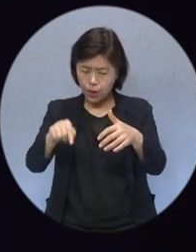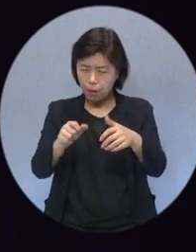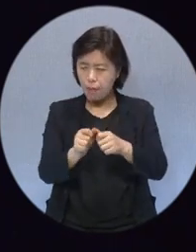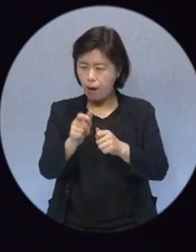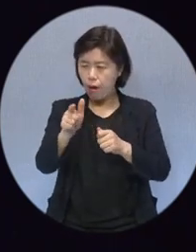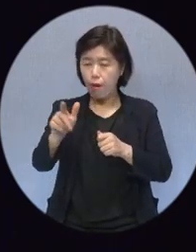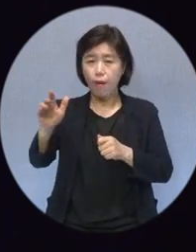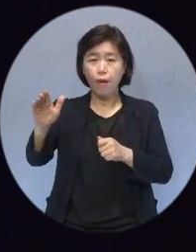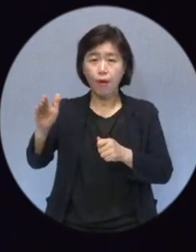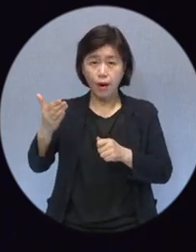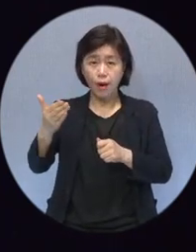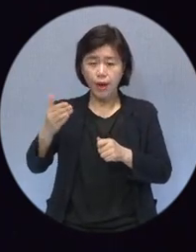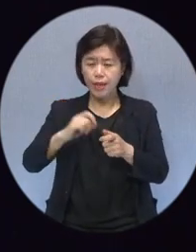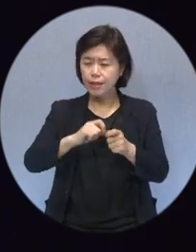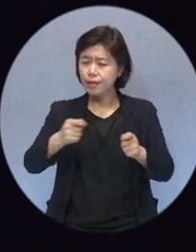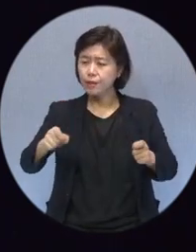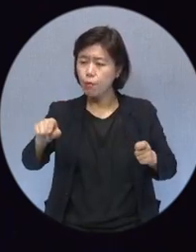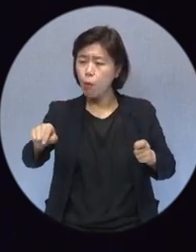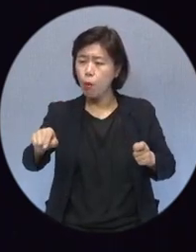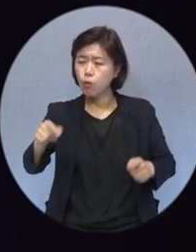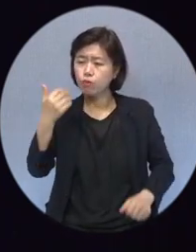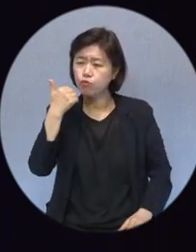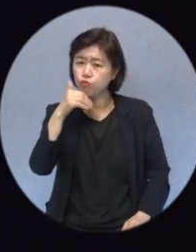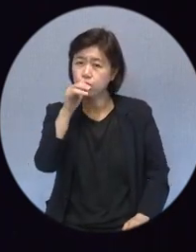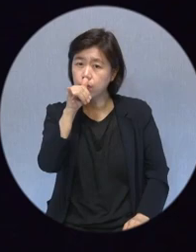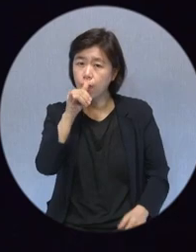저쪽을 궁금해한다.